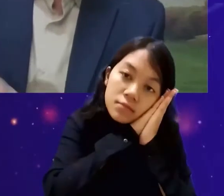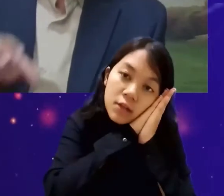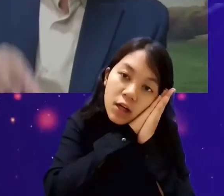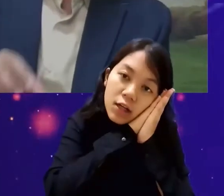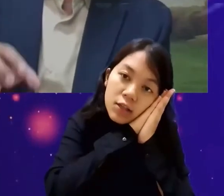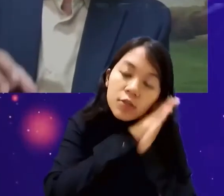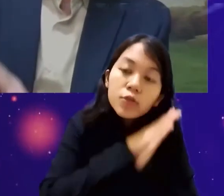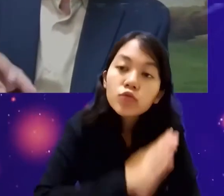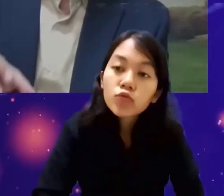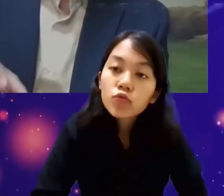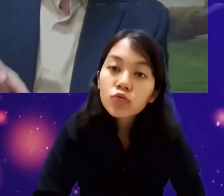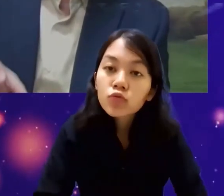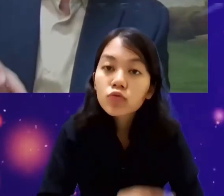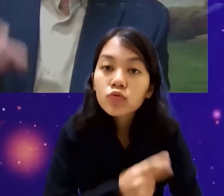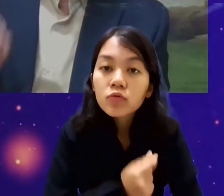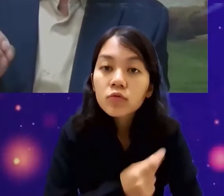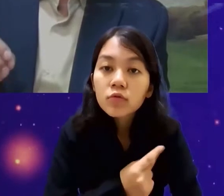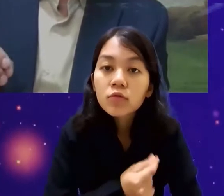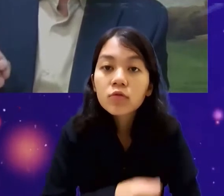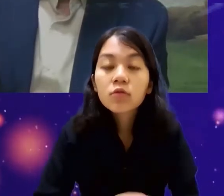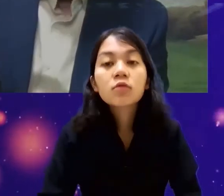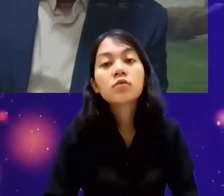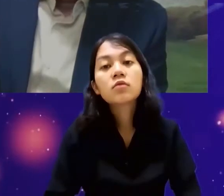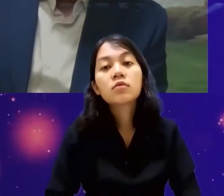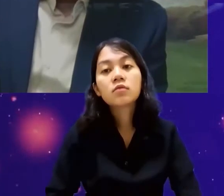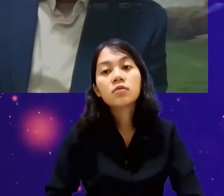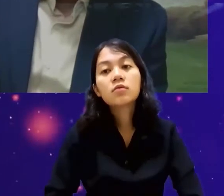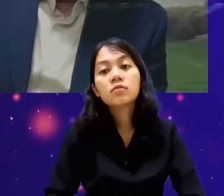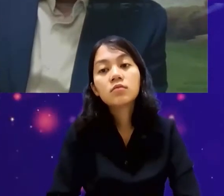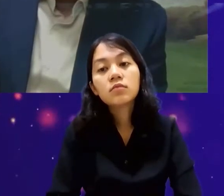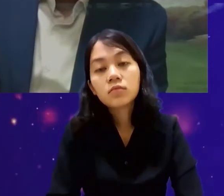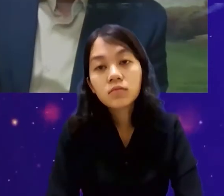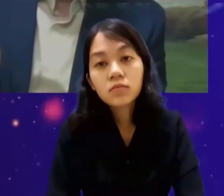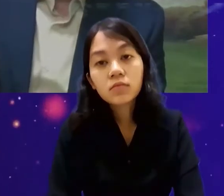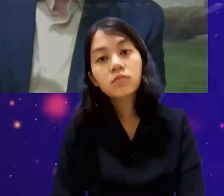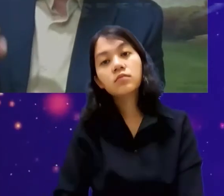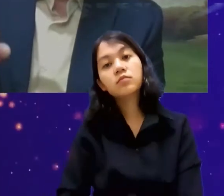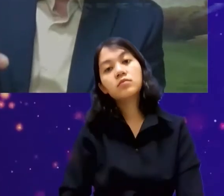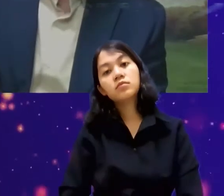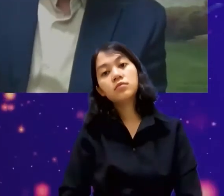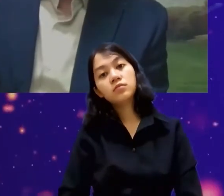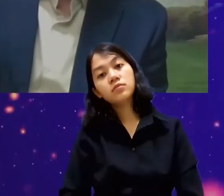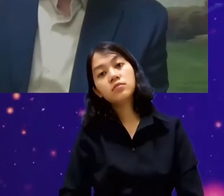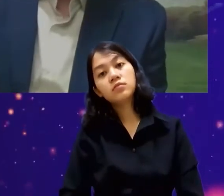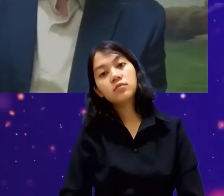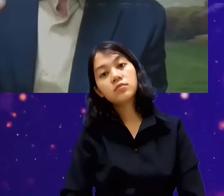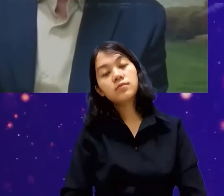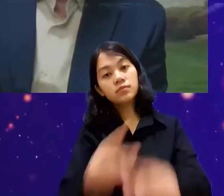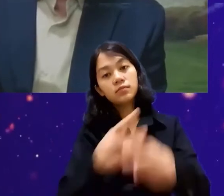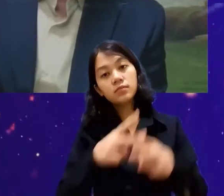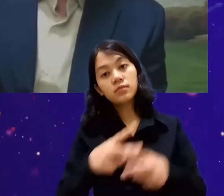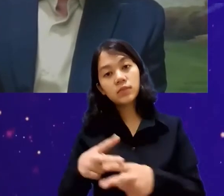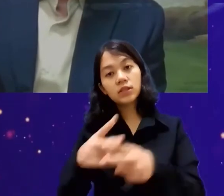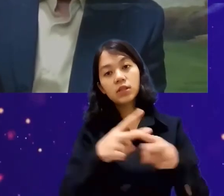awas. Tapi yang ditekankan di sini bukan mengantuknya, tapi mesti bawa minyak. Jadi waktu dikatakan berjaga-jagalah, artinya harus tetap